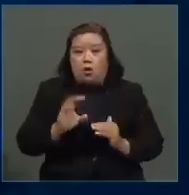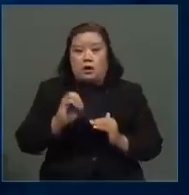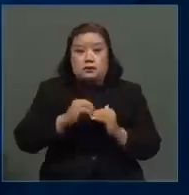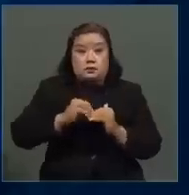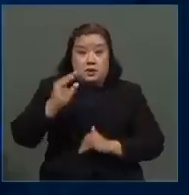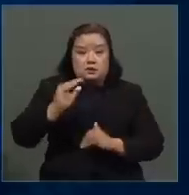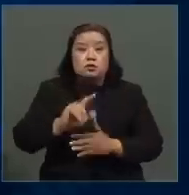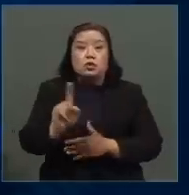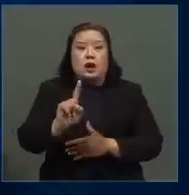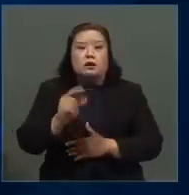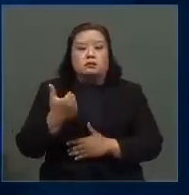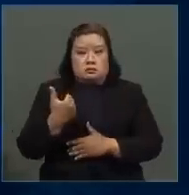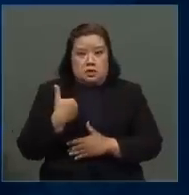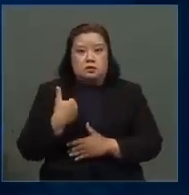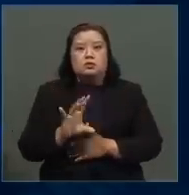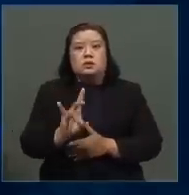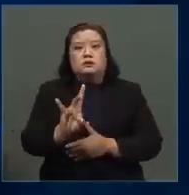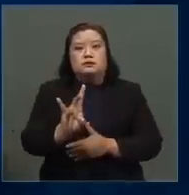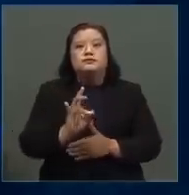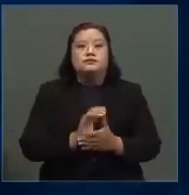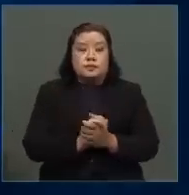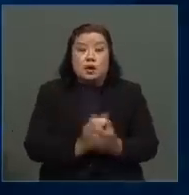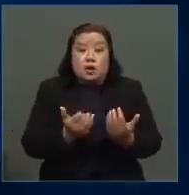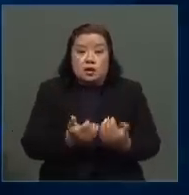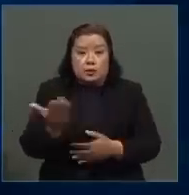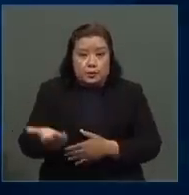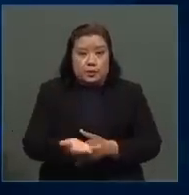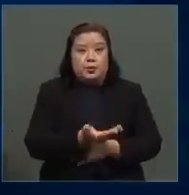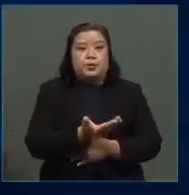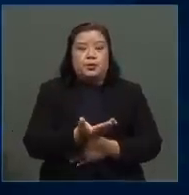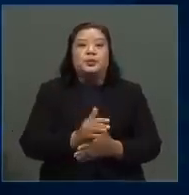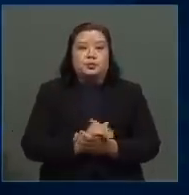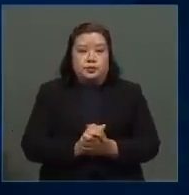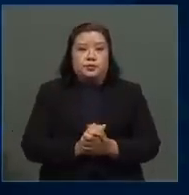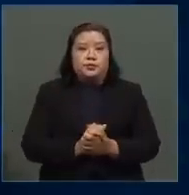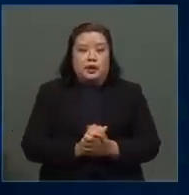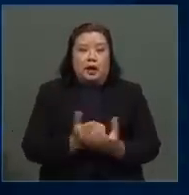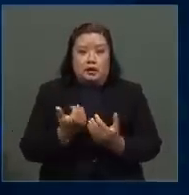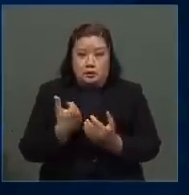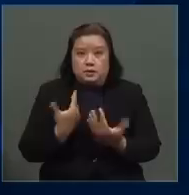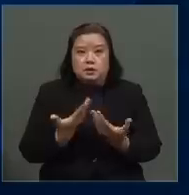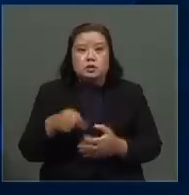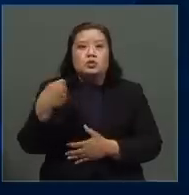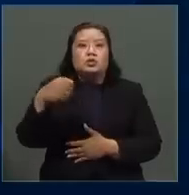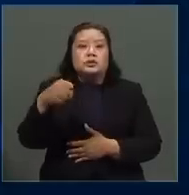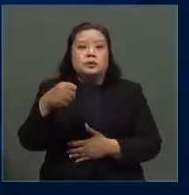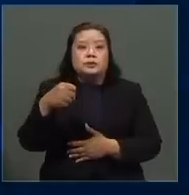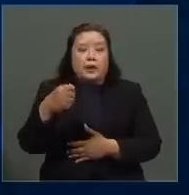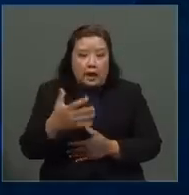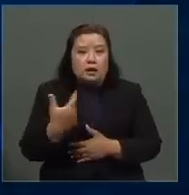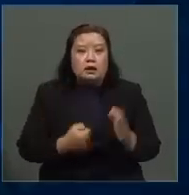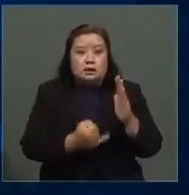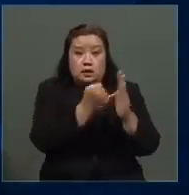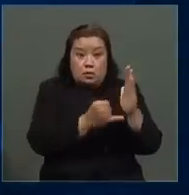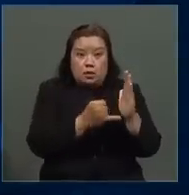ยังเข้มข้นอยู่ที่ 7จังหวัดนะคะในสไลด์ถัดไปท่านจะเห็นว่า 1ใน 10จังหวัดที่เราติดตามก็